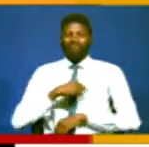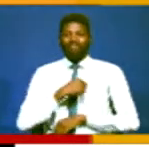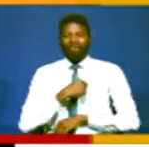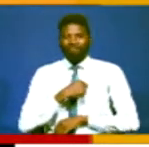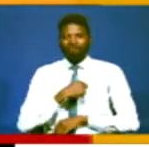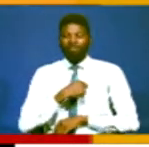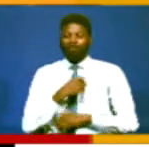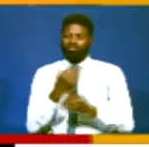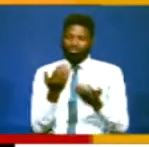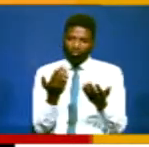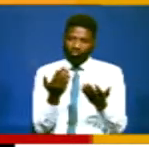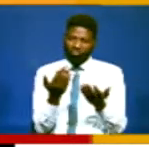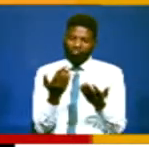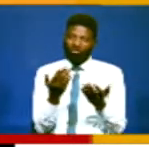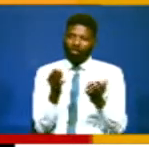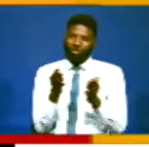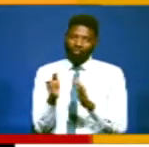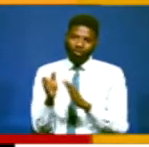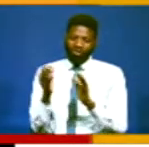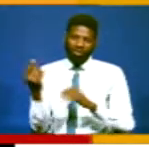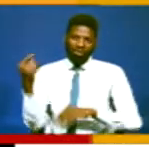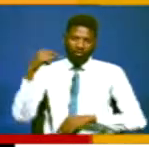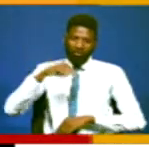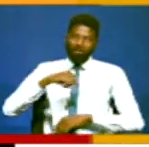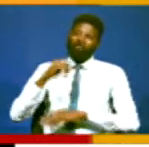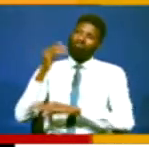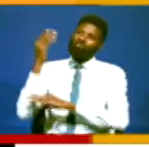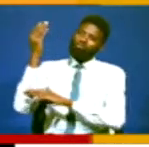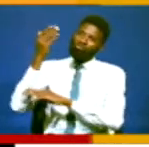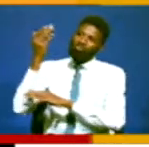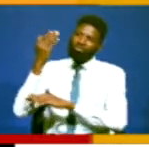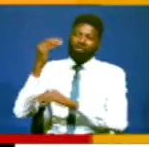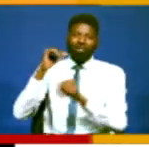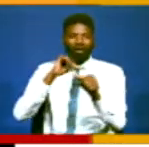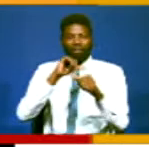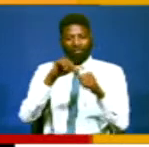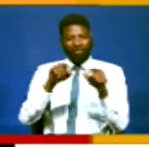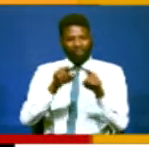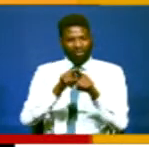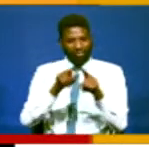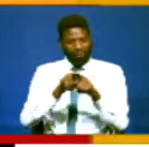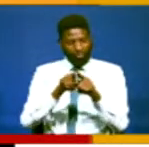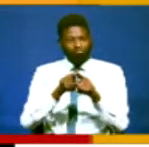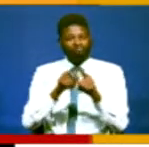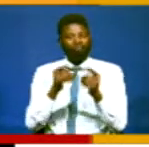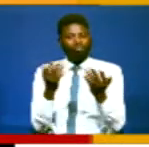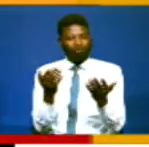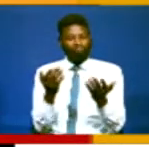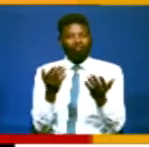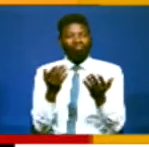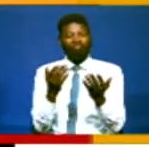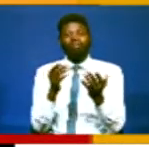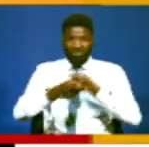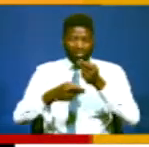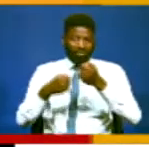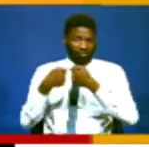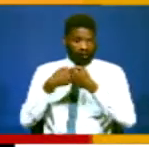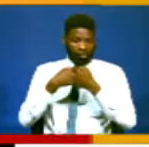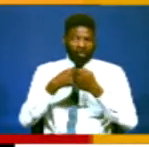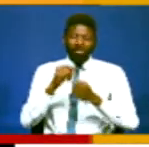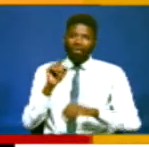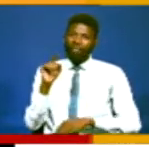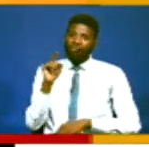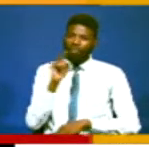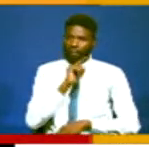kutoa rai zetu kuhusiana na mchakato mzima wa mtaala wa umilisi CBC. Alivyo